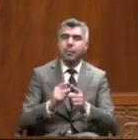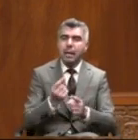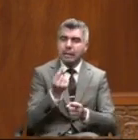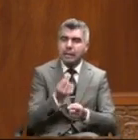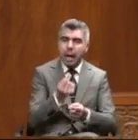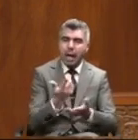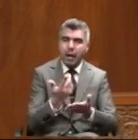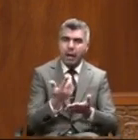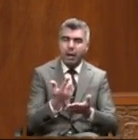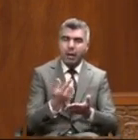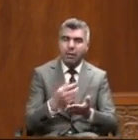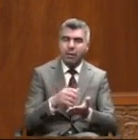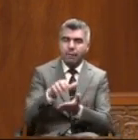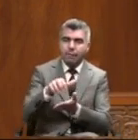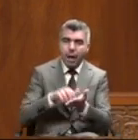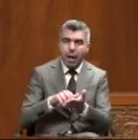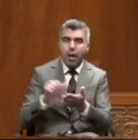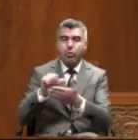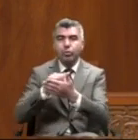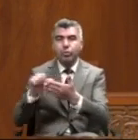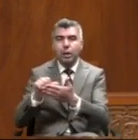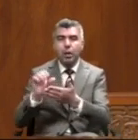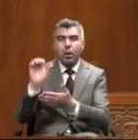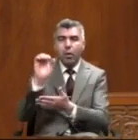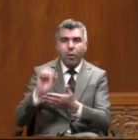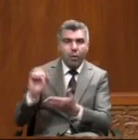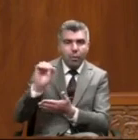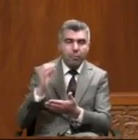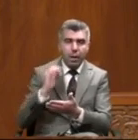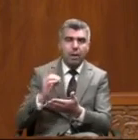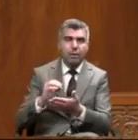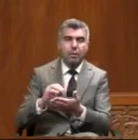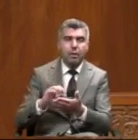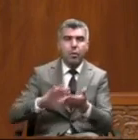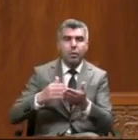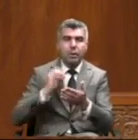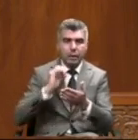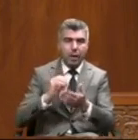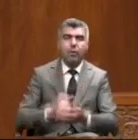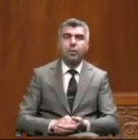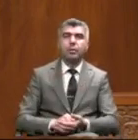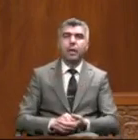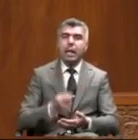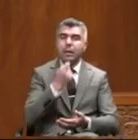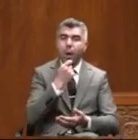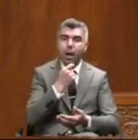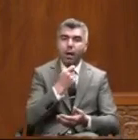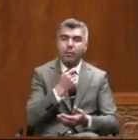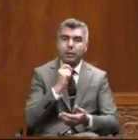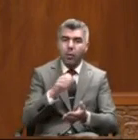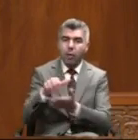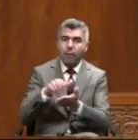ولا بالاسمده المستورده ولا بالمواد الكيميائيه المستعمله علينا ان